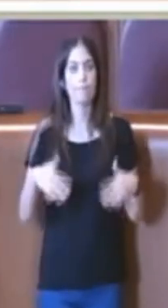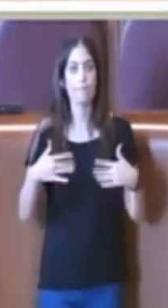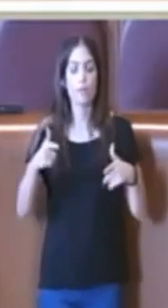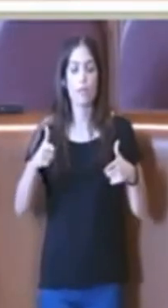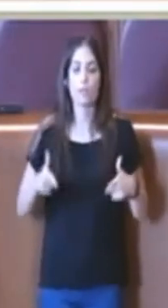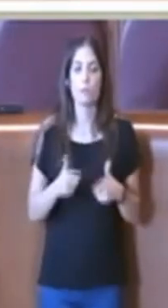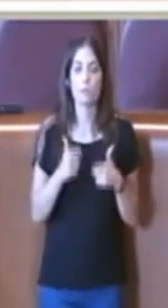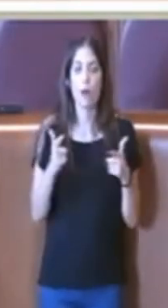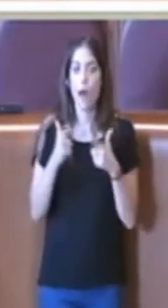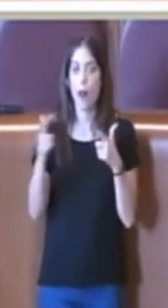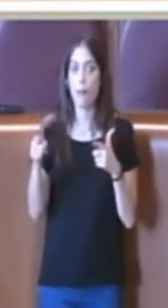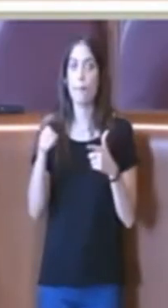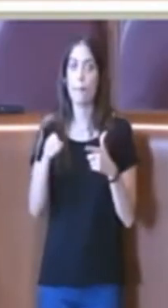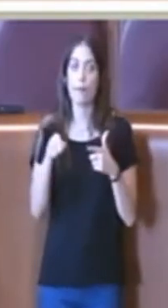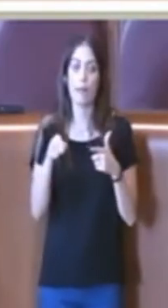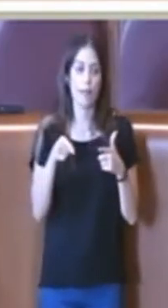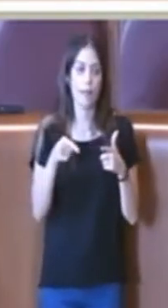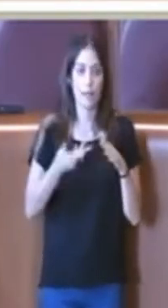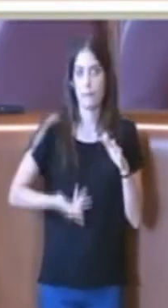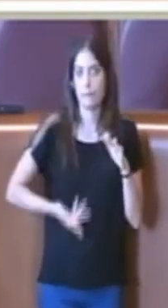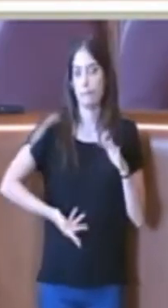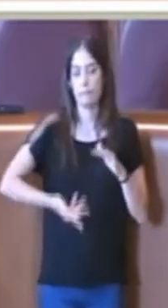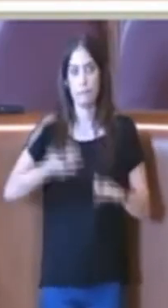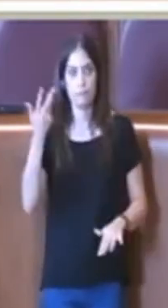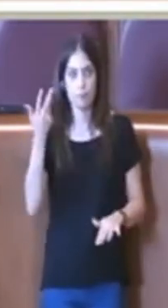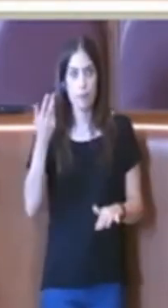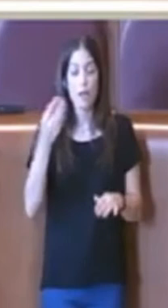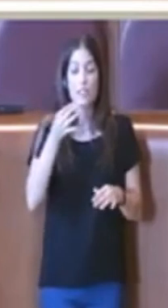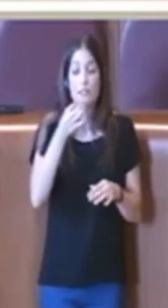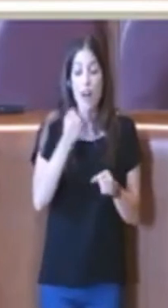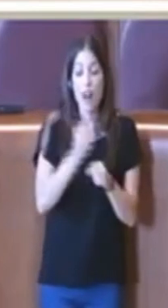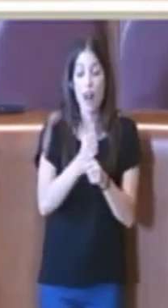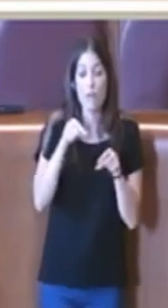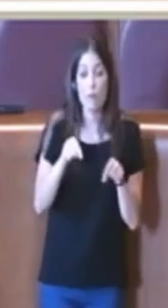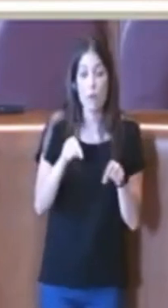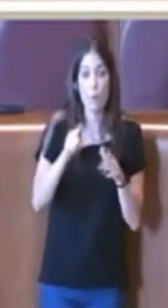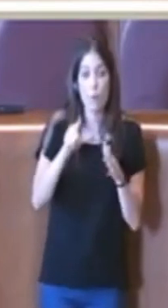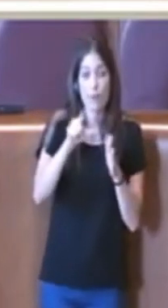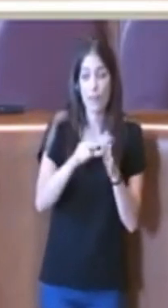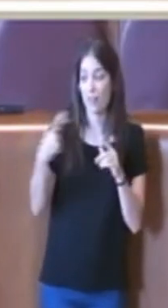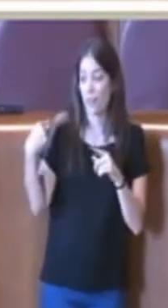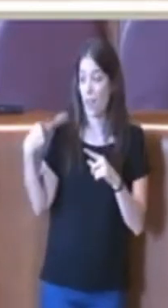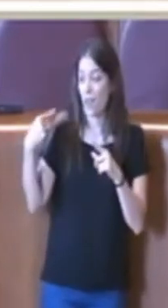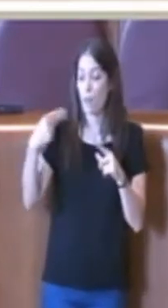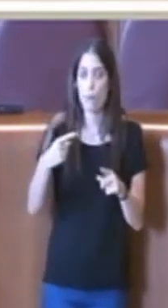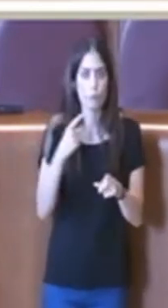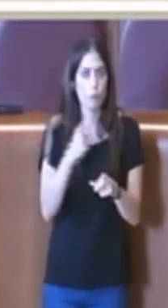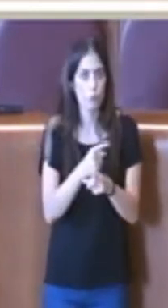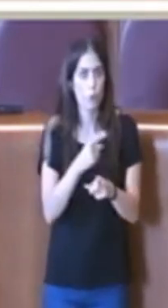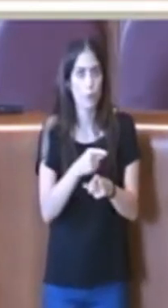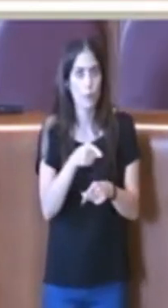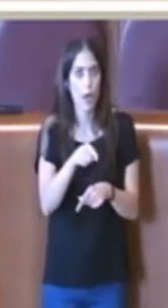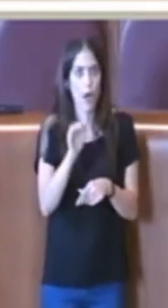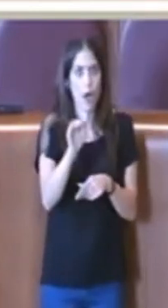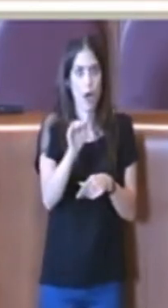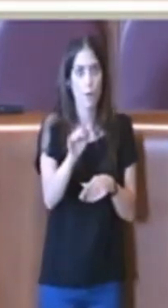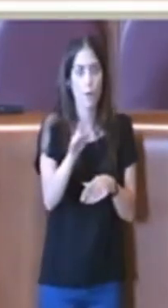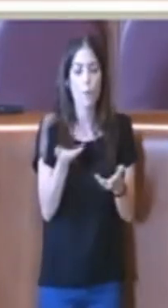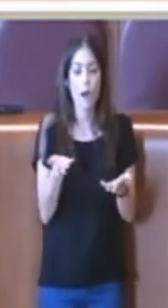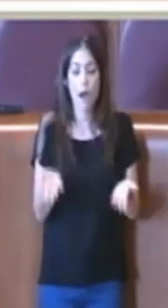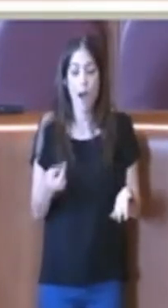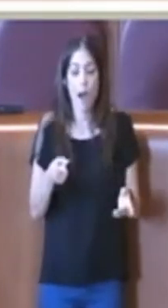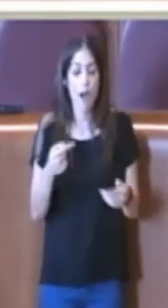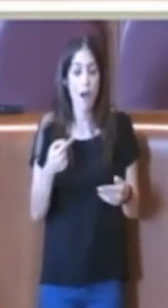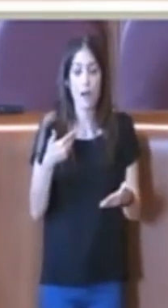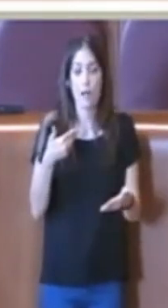lunga superiore fare questo questo lavoro col tempo bisognerà farlo di certo non si può fare in